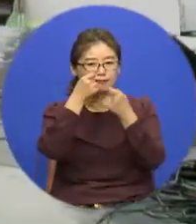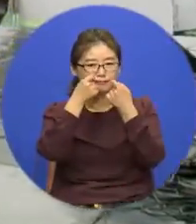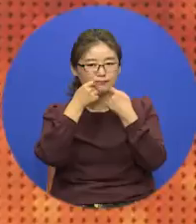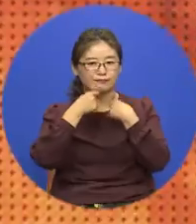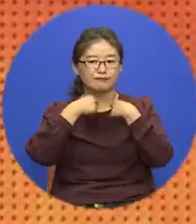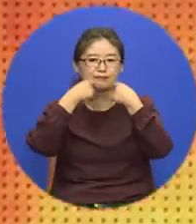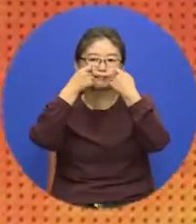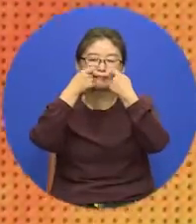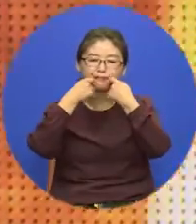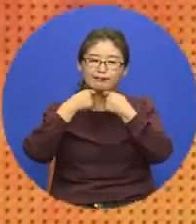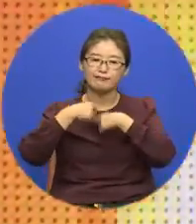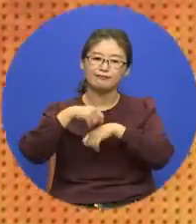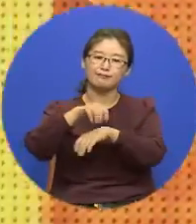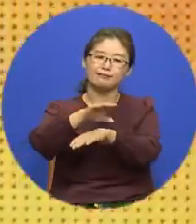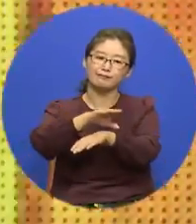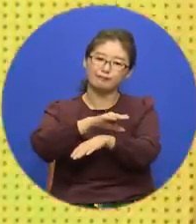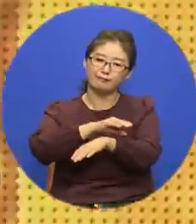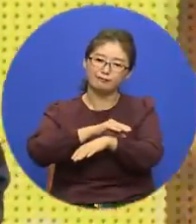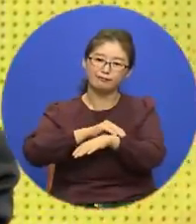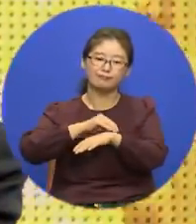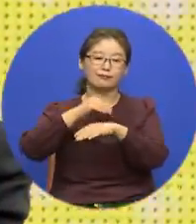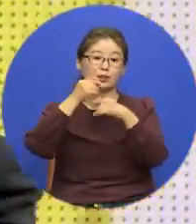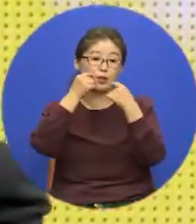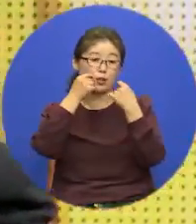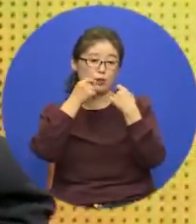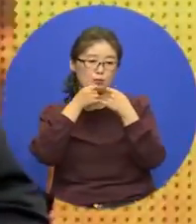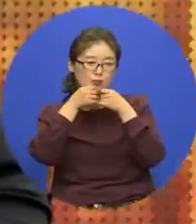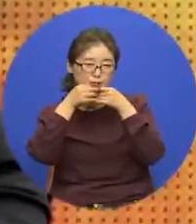그리워하며 눈물 젖어